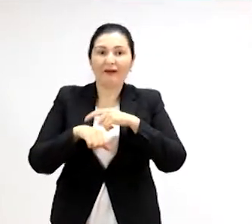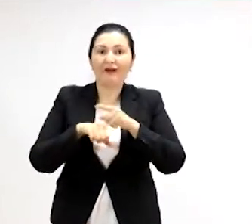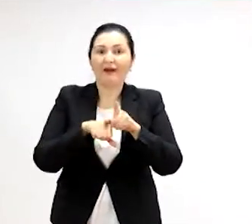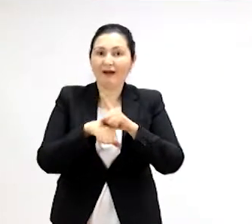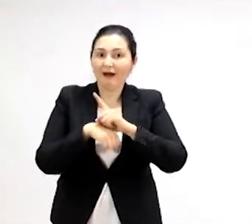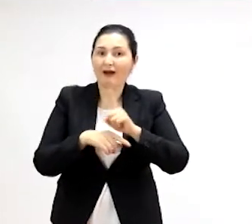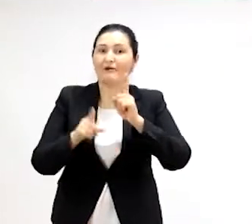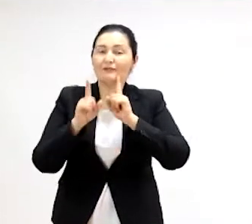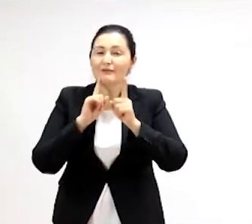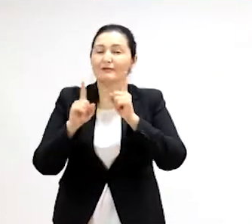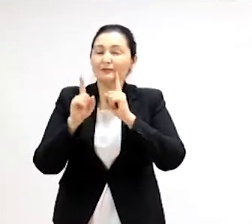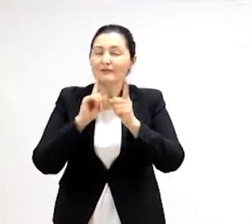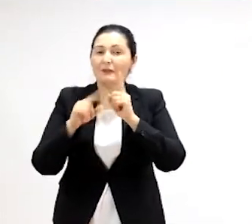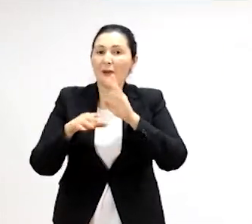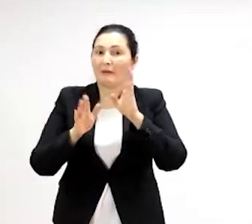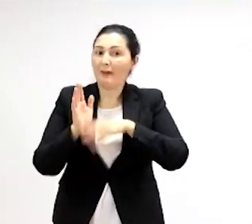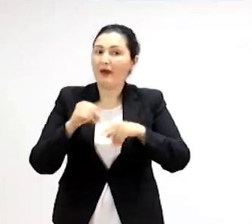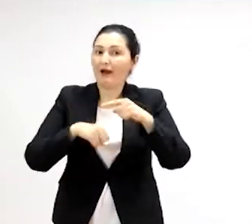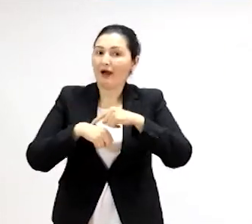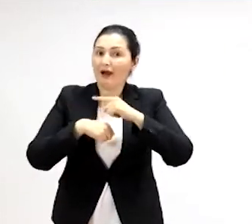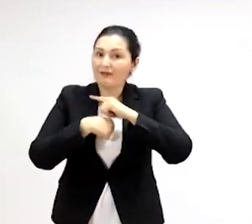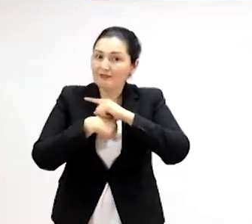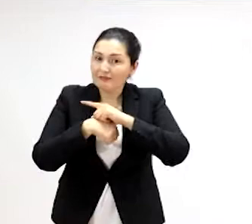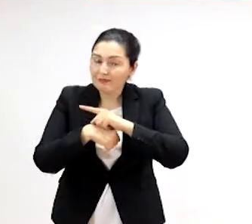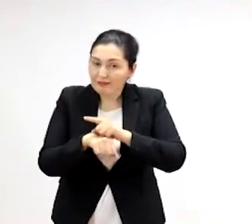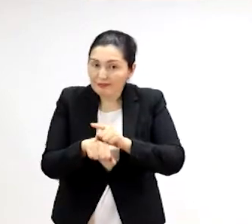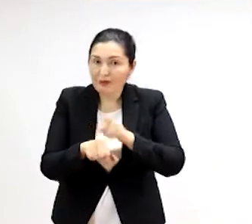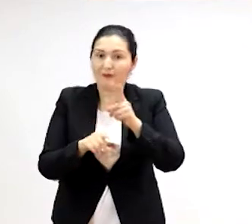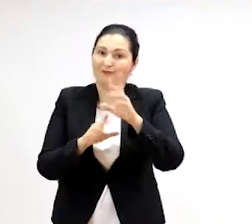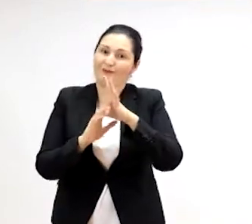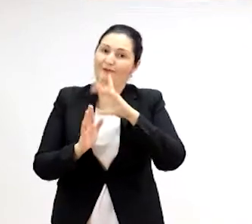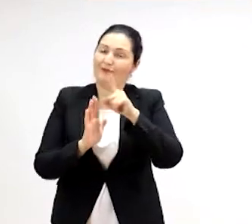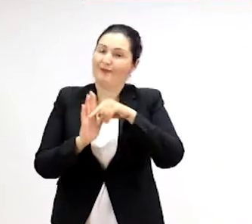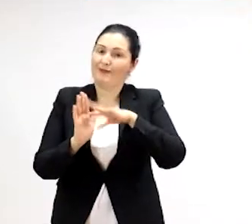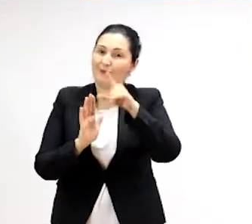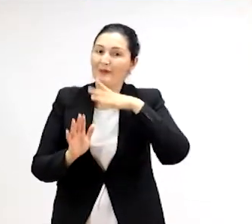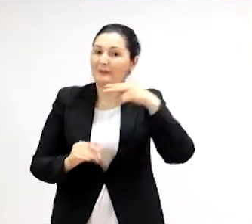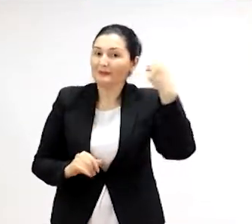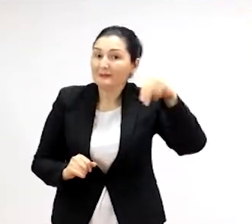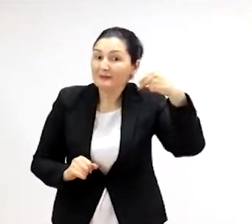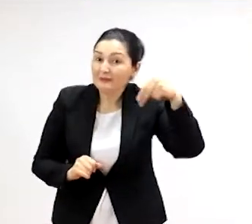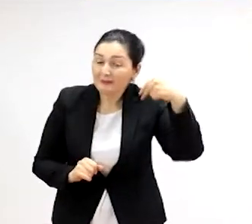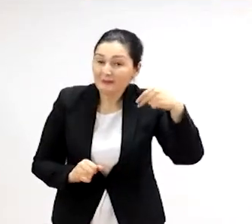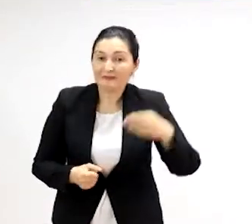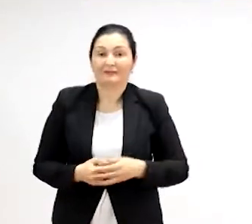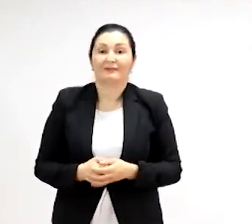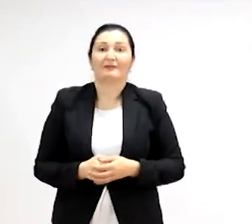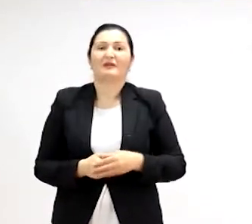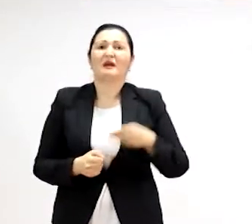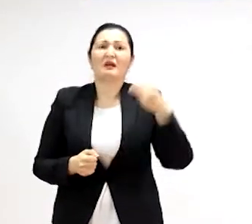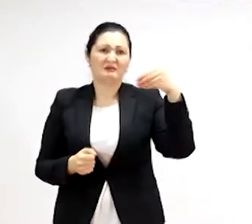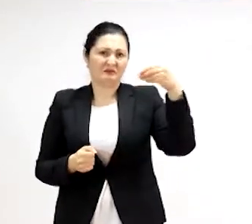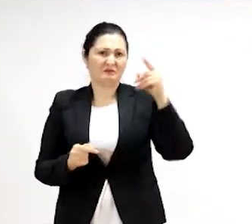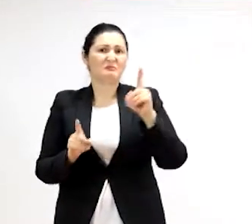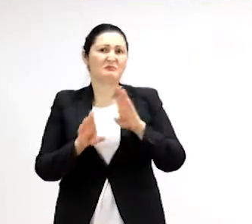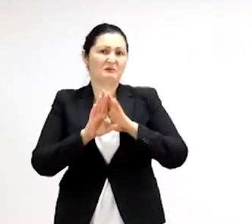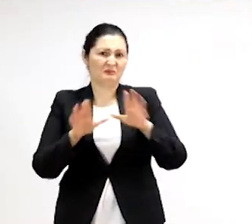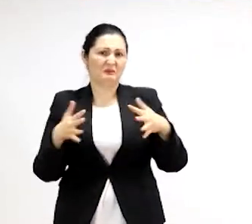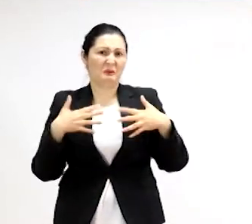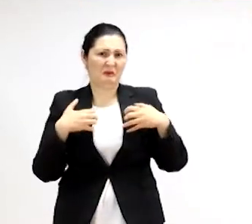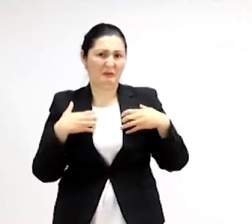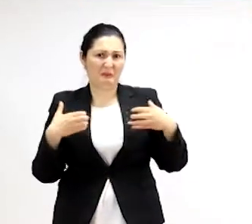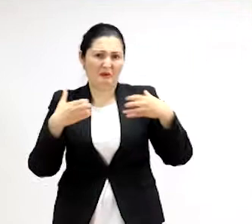бетанаффус ҷаласа мегузаронед. Бояд анҷуман танаффус дошта бошад. Танаффусаш чист? Пурсид